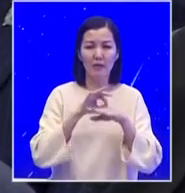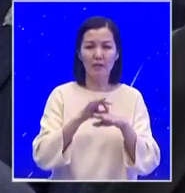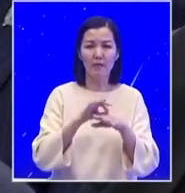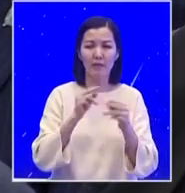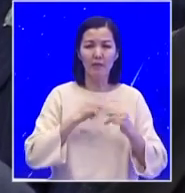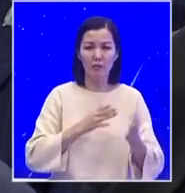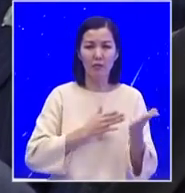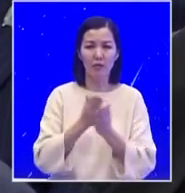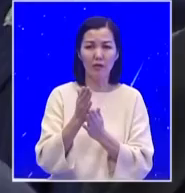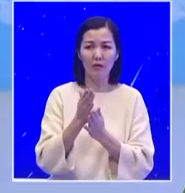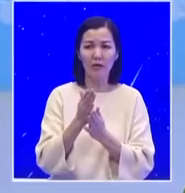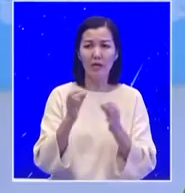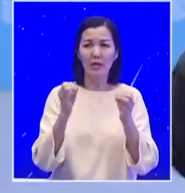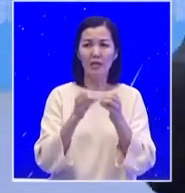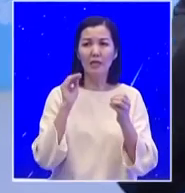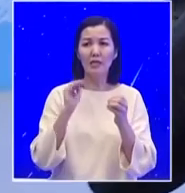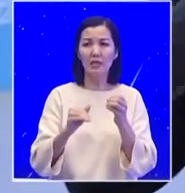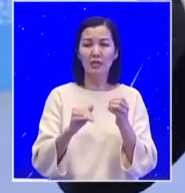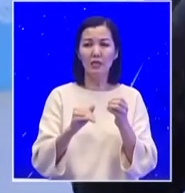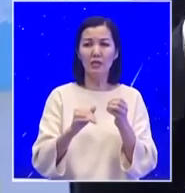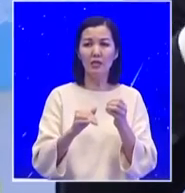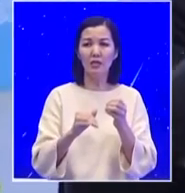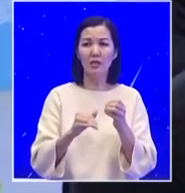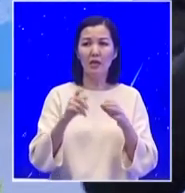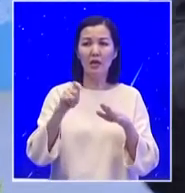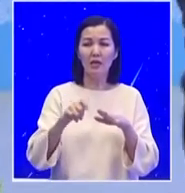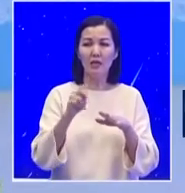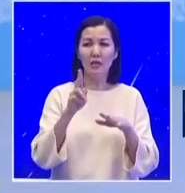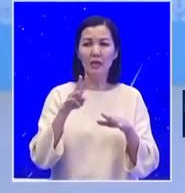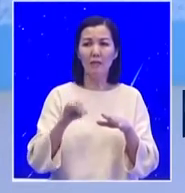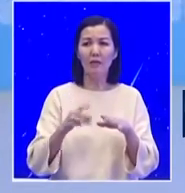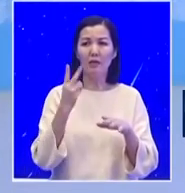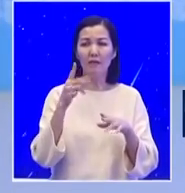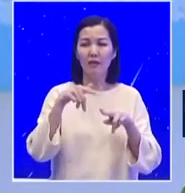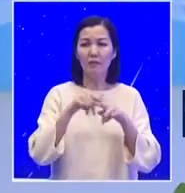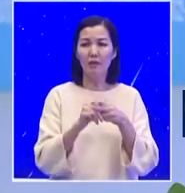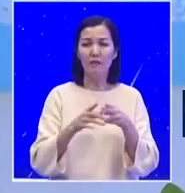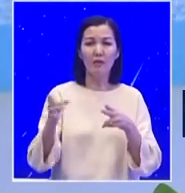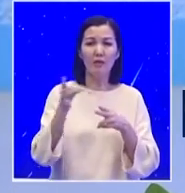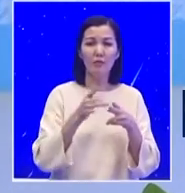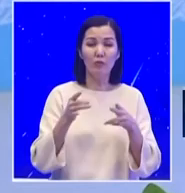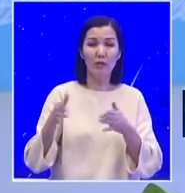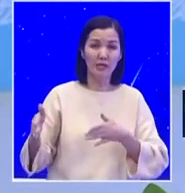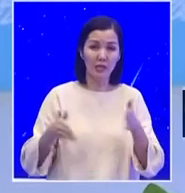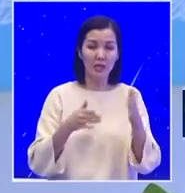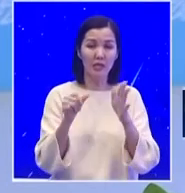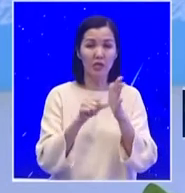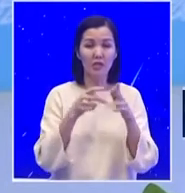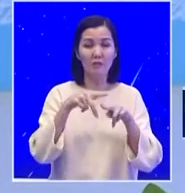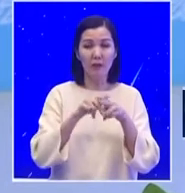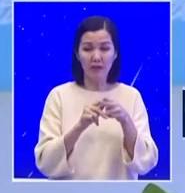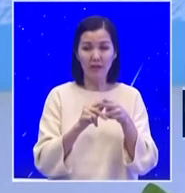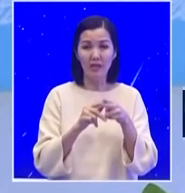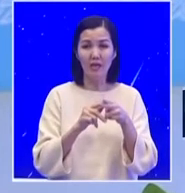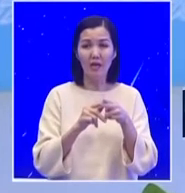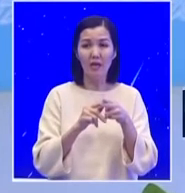этом направлении. 10 тысяч километров дорог. Из них 2500 республиканских дорог,